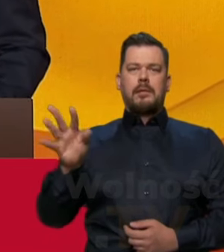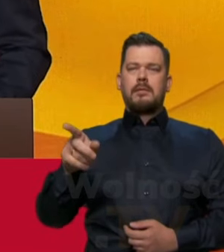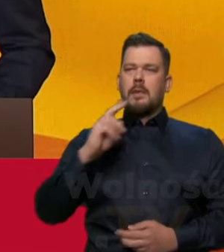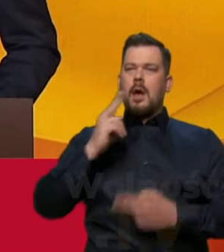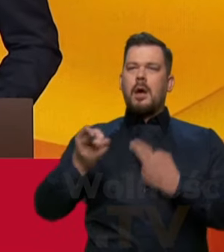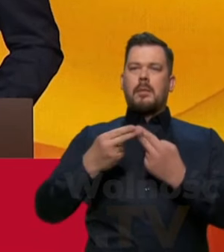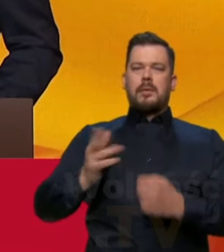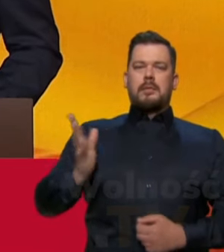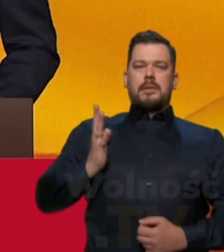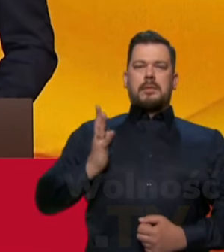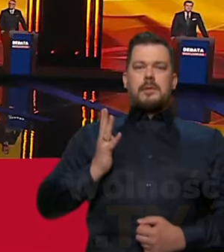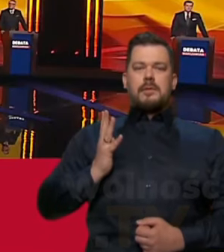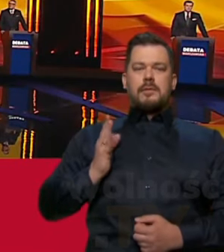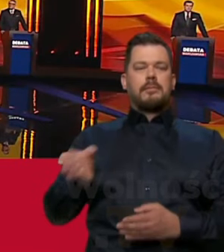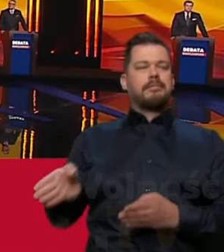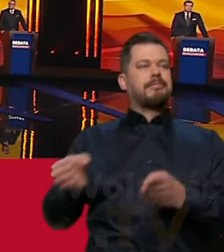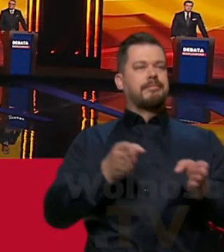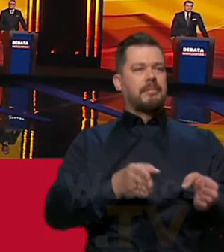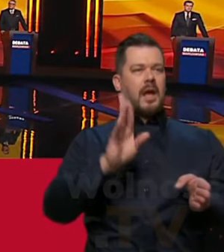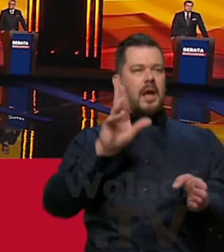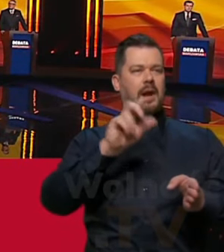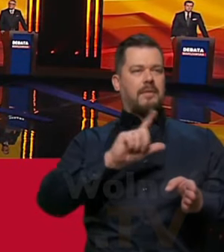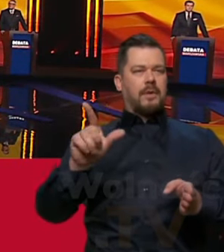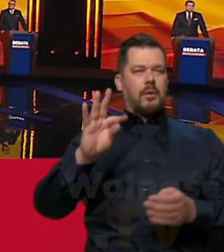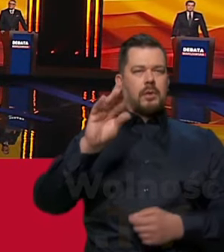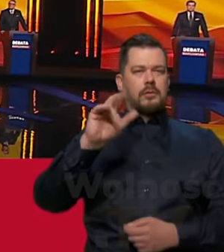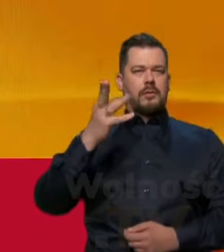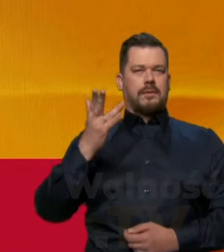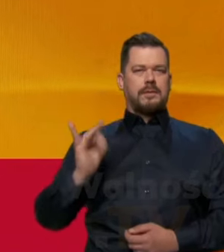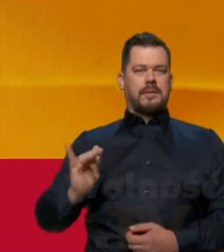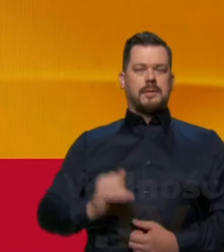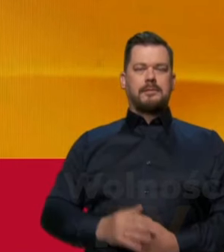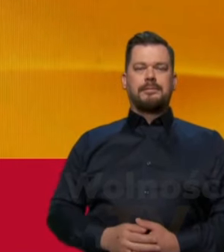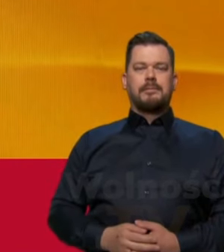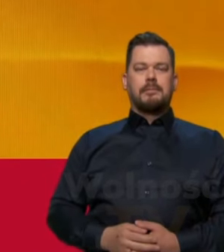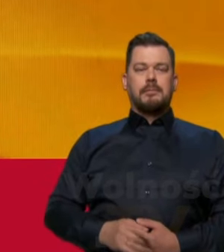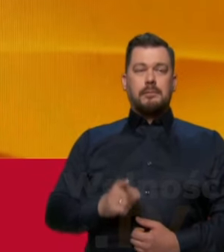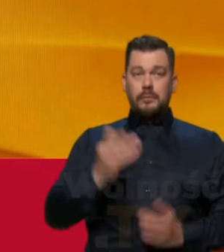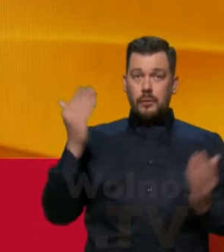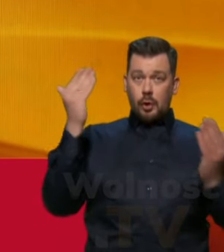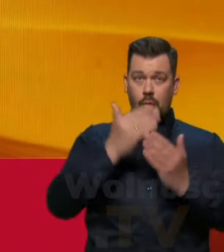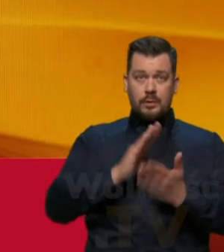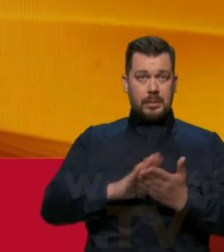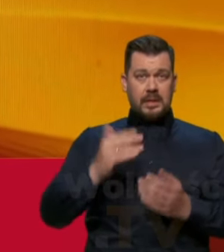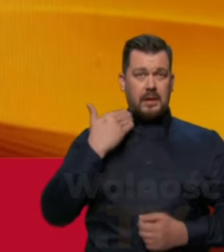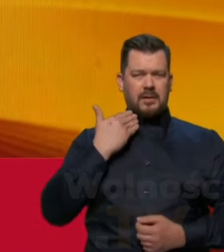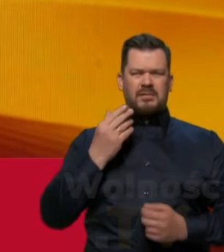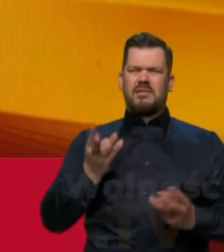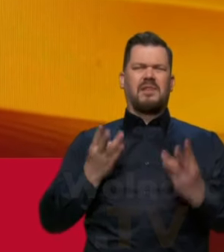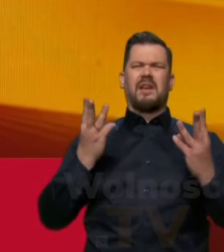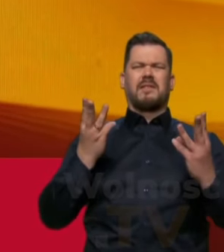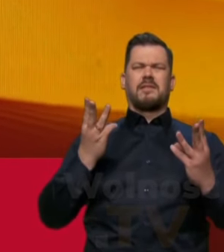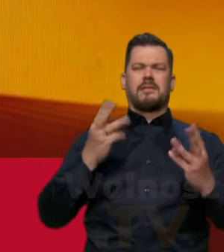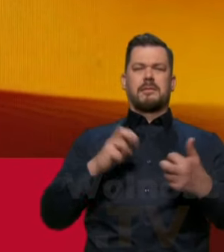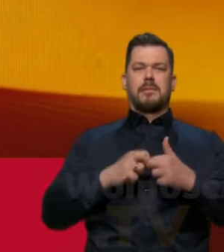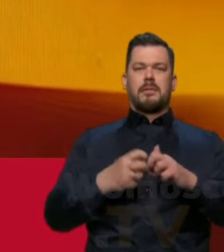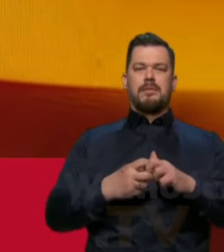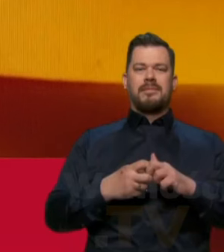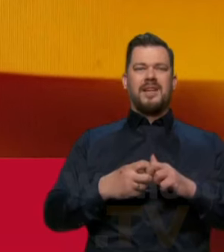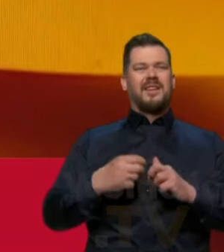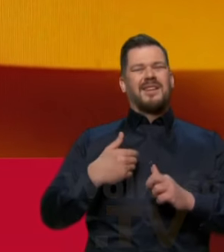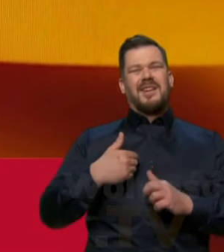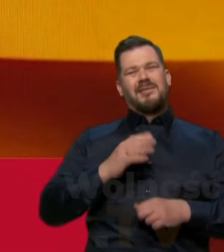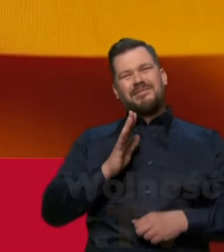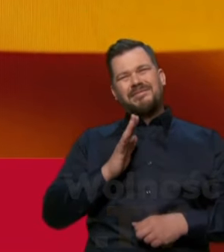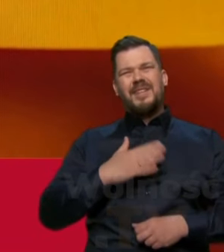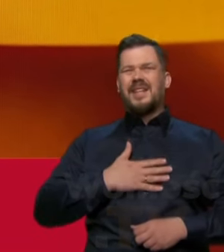kategorii bezpieczeństwo. Teraz odpowie pan Rafał Trzaskowski. Oczywiście nocna prohibicja nie jest tutaj najważniejszym problemem. Ja nie jestem zwolennikiem tego